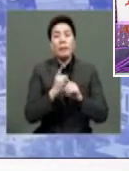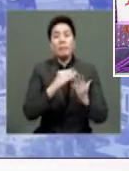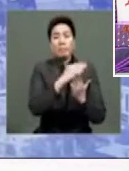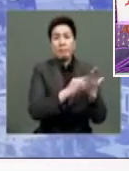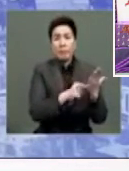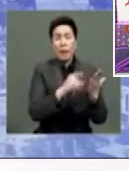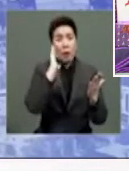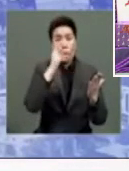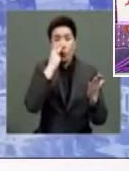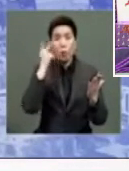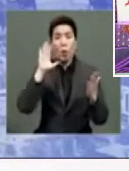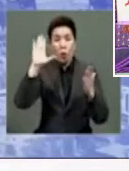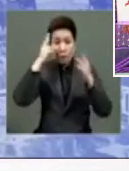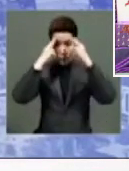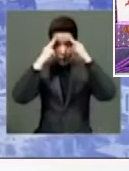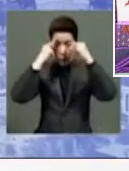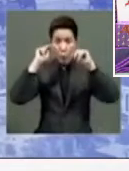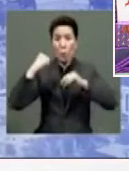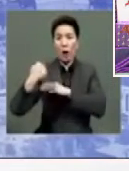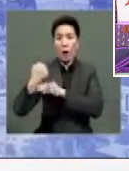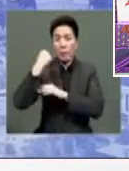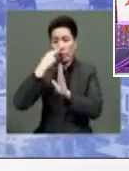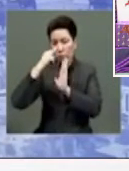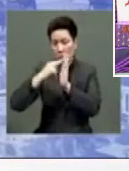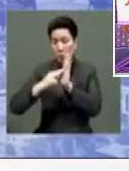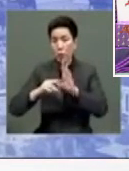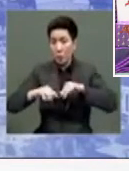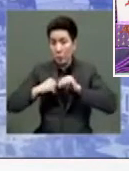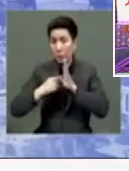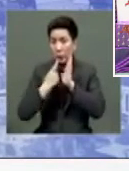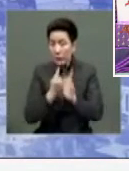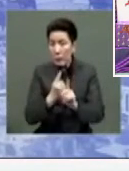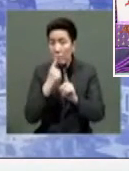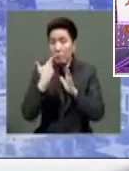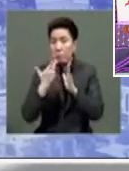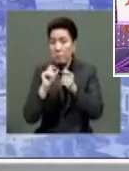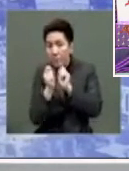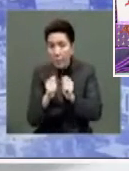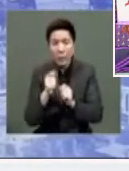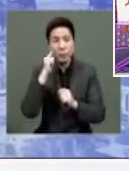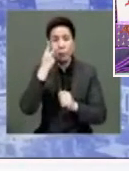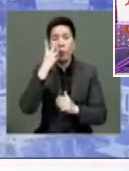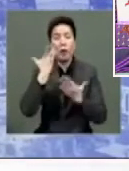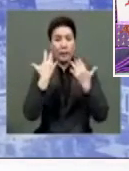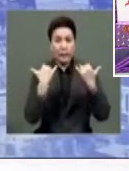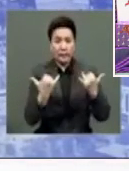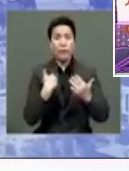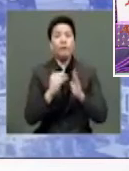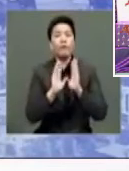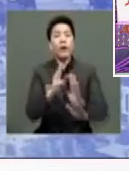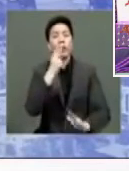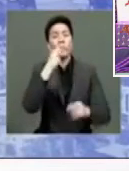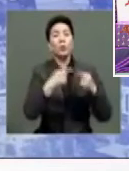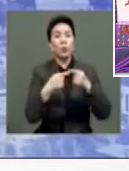เนี่ยเขาไม่ห้ามไปแต่ว่าอาจจะต้องมีการตั้งด่านตรวจคัดกรองวัดอุณหภูมิอะไรต่างๆซึ่งเราอาจจะไม่ได้รับความสะดวกเหมือน